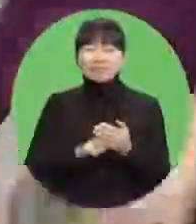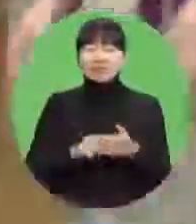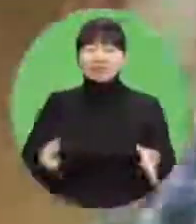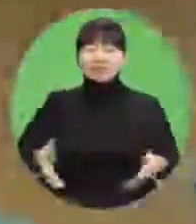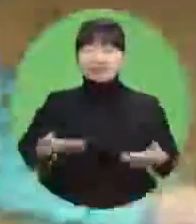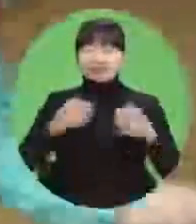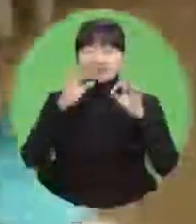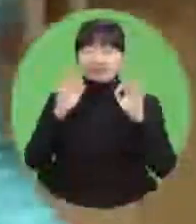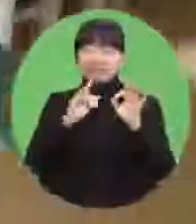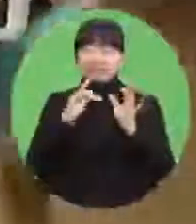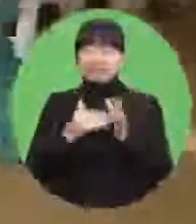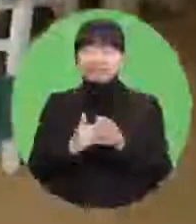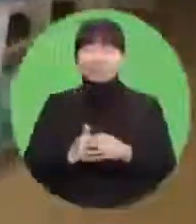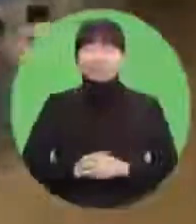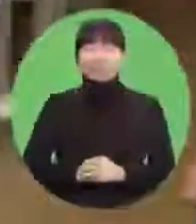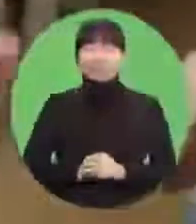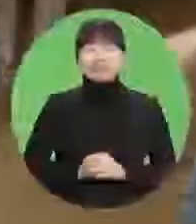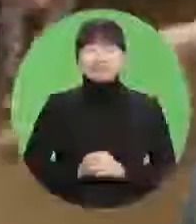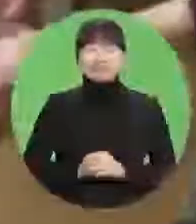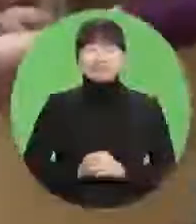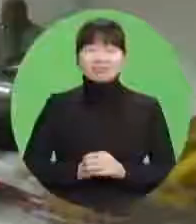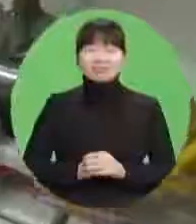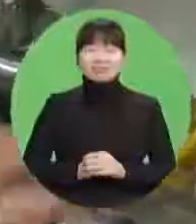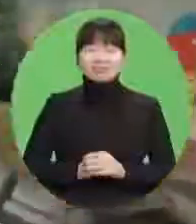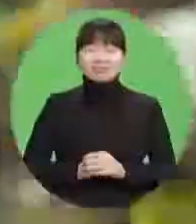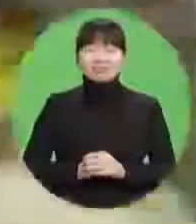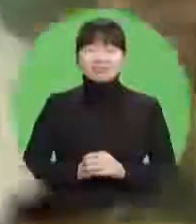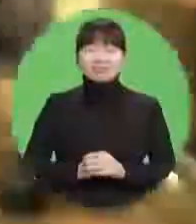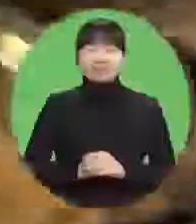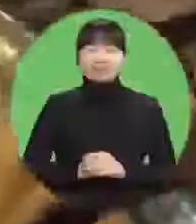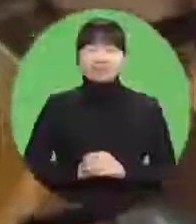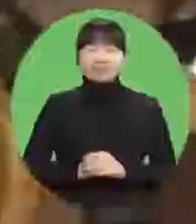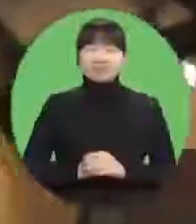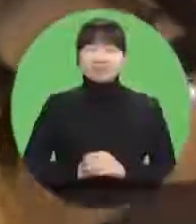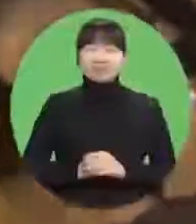가벼워 보이는데요. 그렇게 해야 돼.